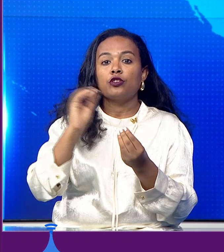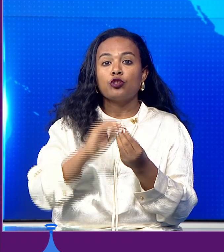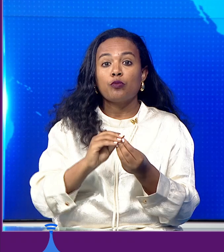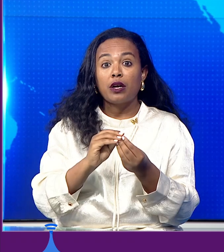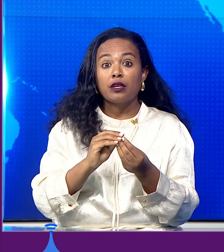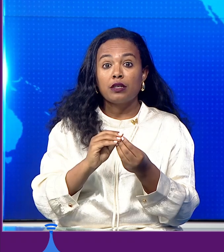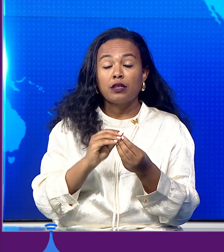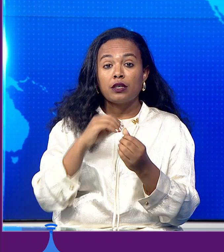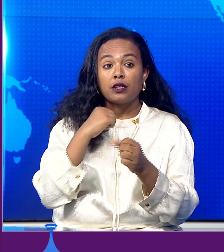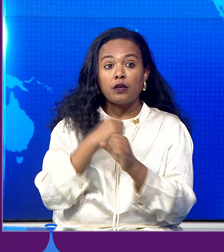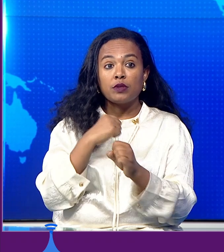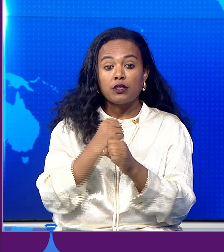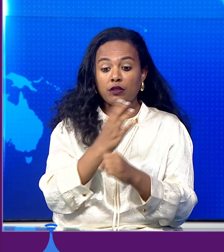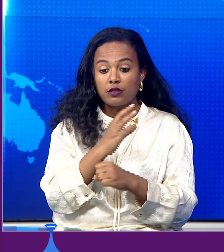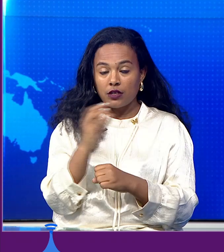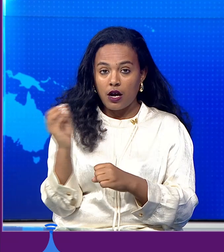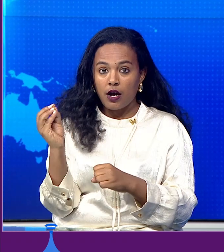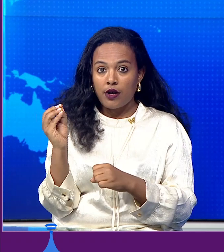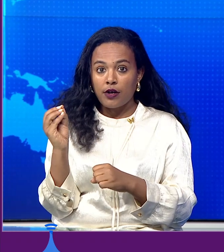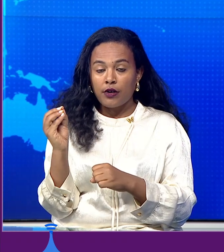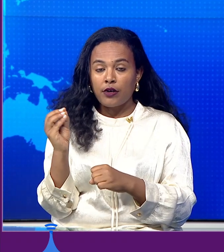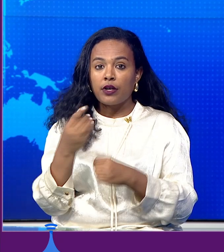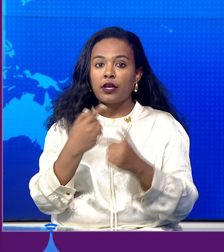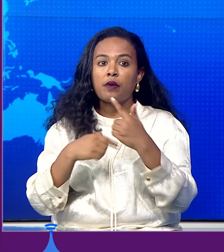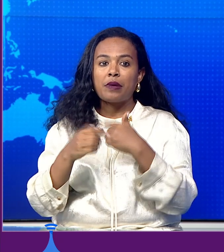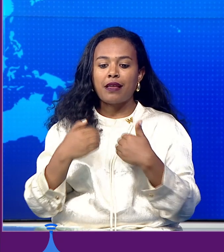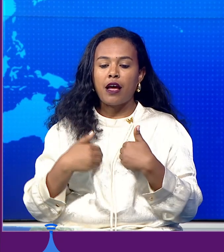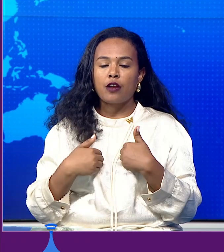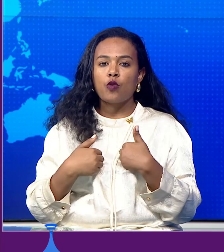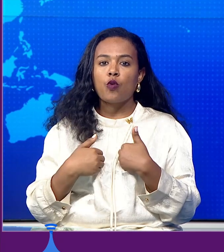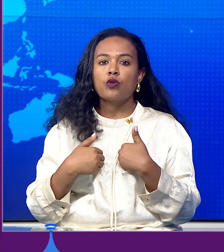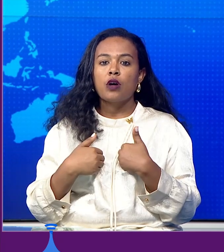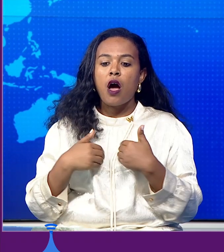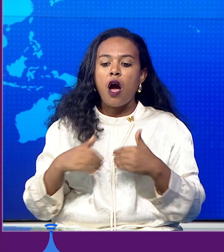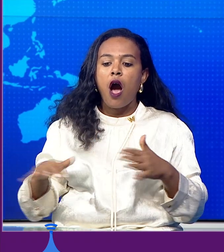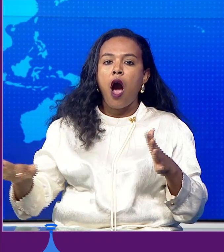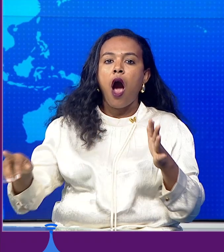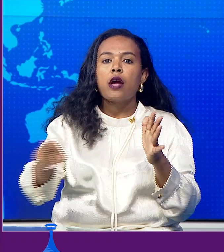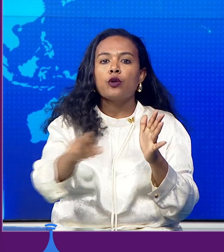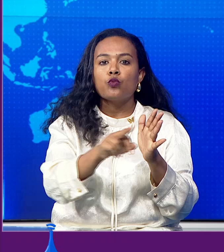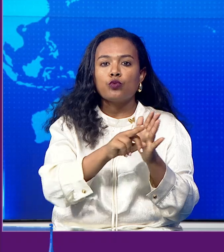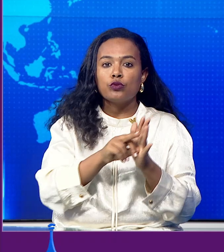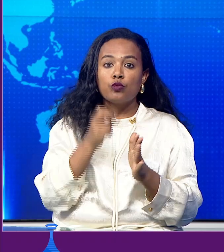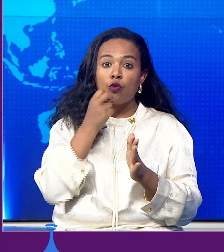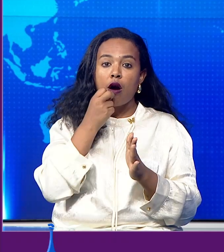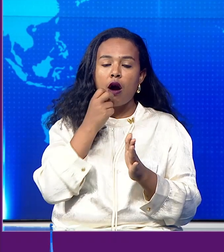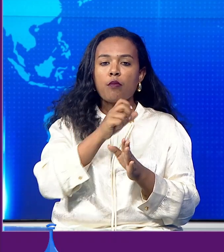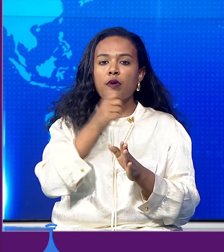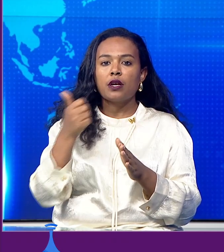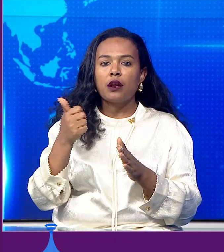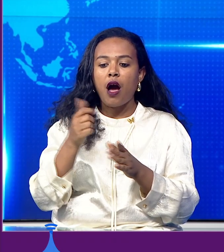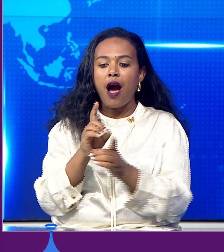ስራ ለመስራትና እየመጣ ያለውን የሐይቁን ውሃ በሌላ